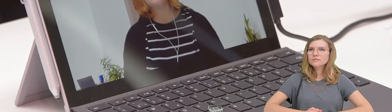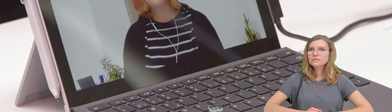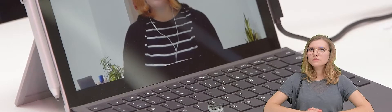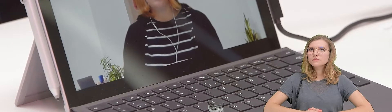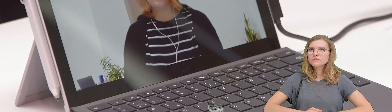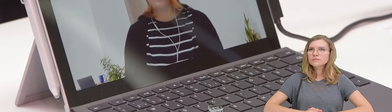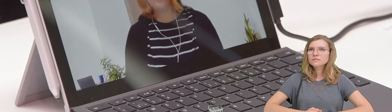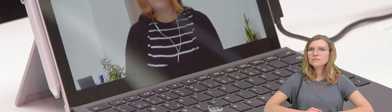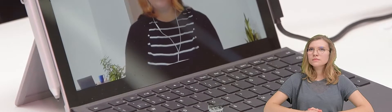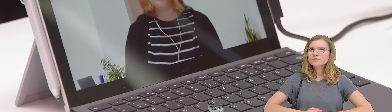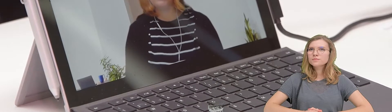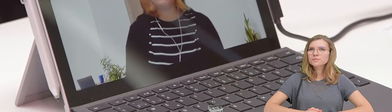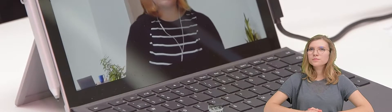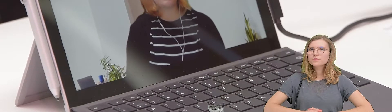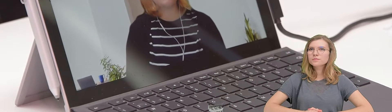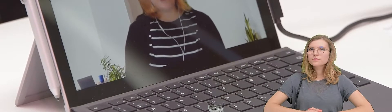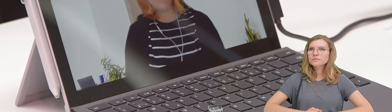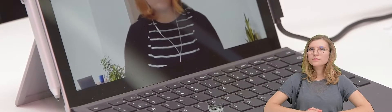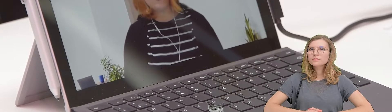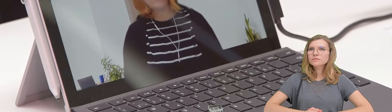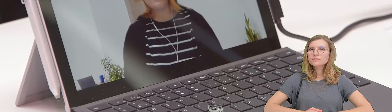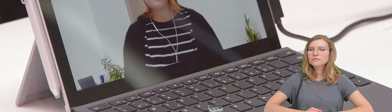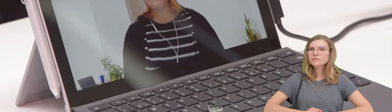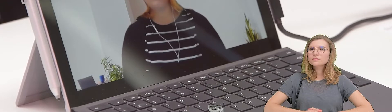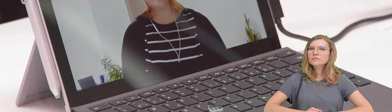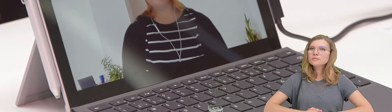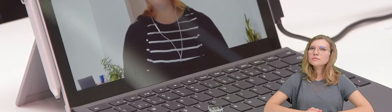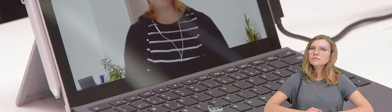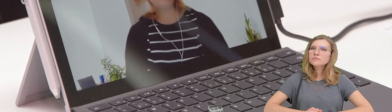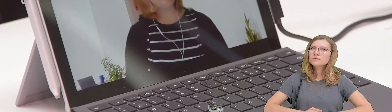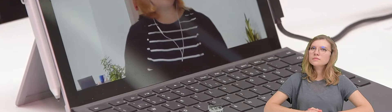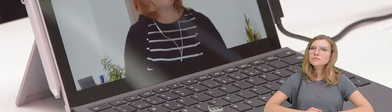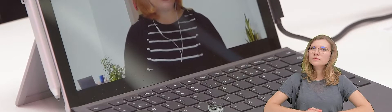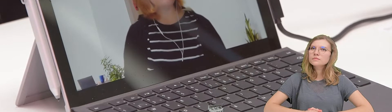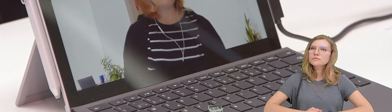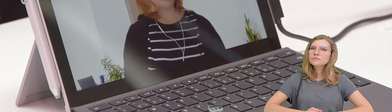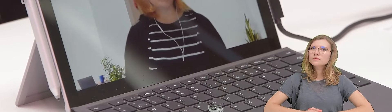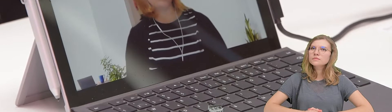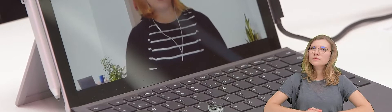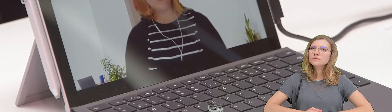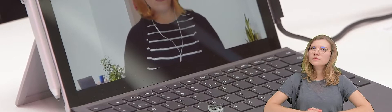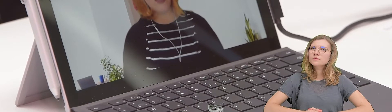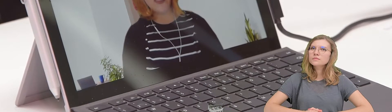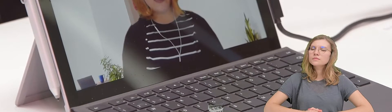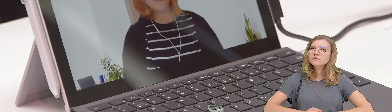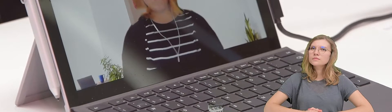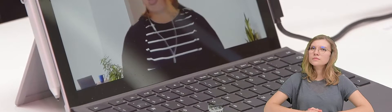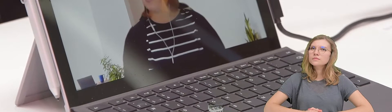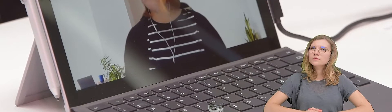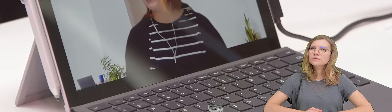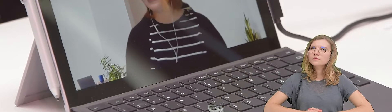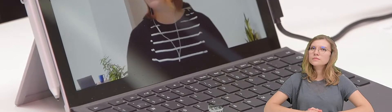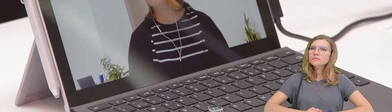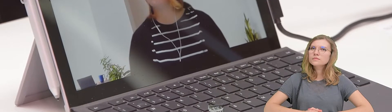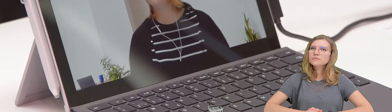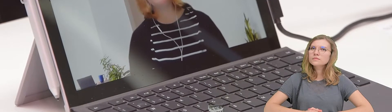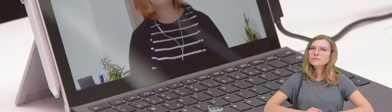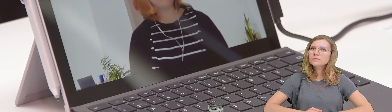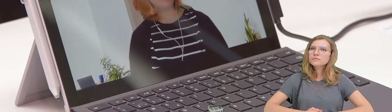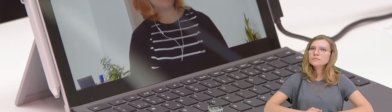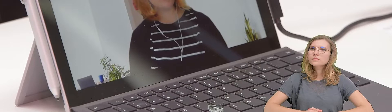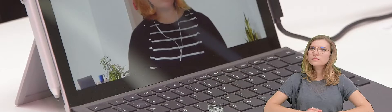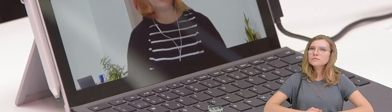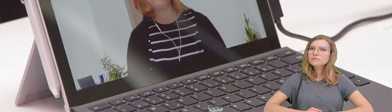heißt, es geht darum, dass man sich zum Beispiel 5 bis 8 Emojis auswählt. Man kann sie